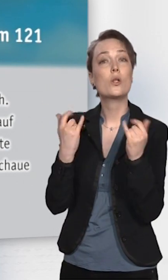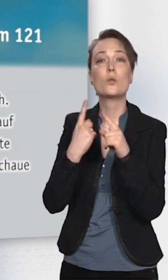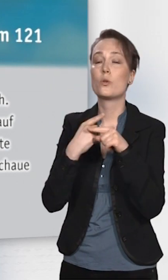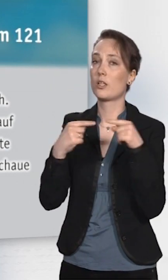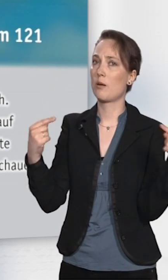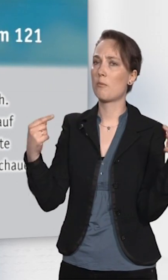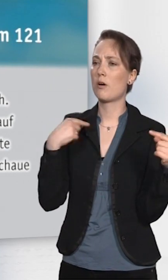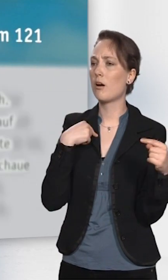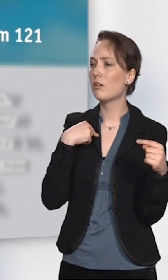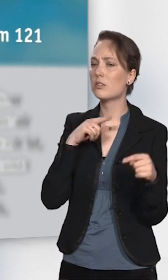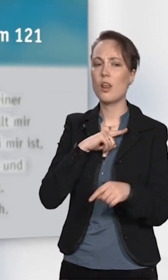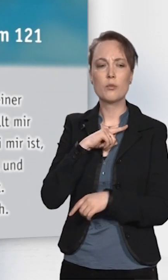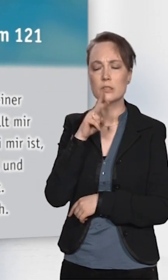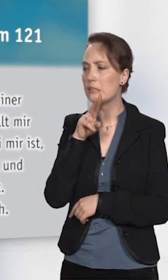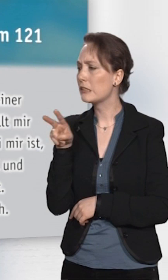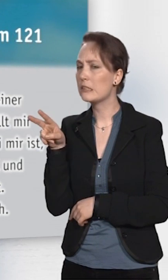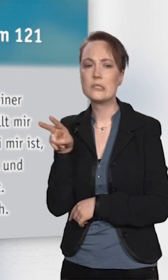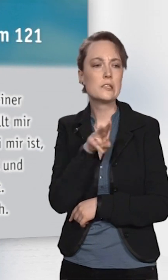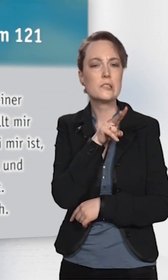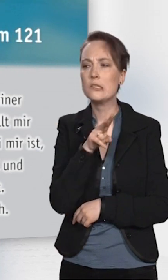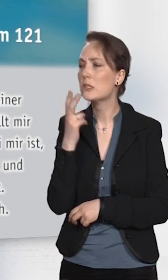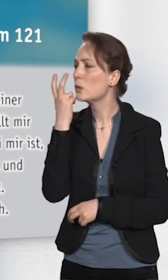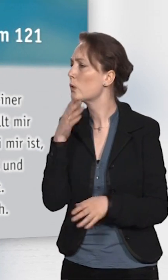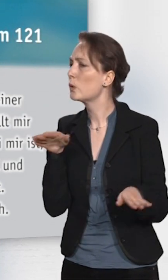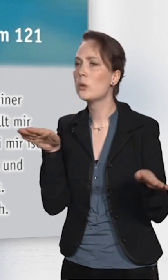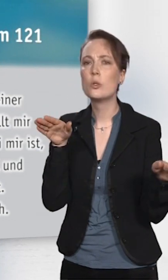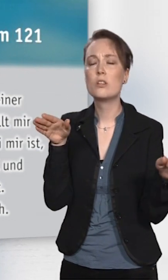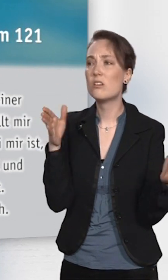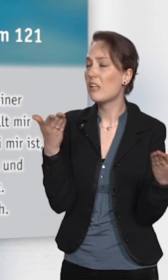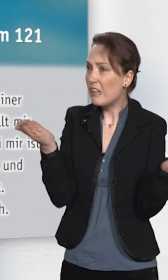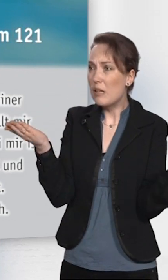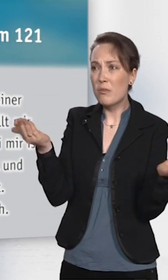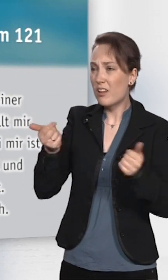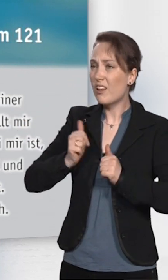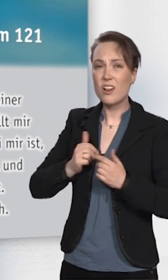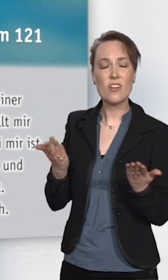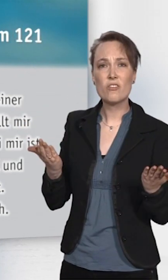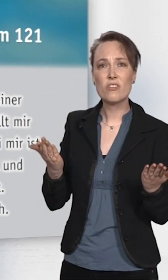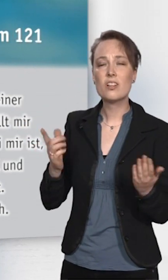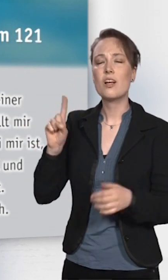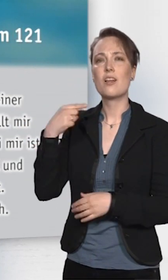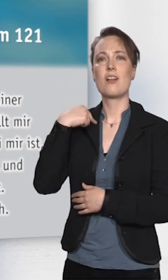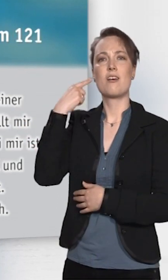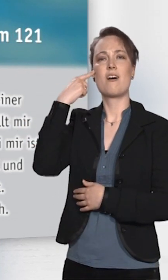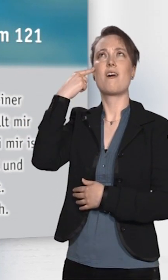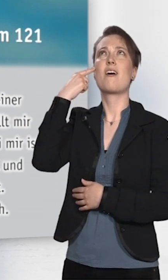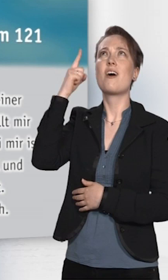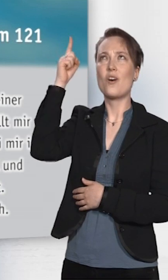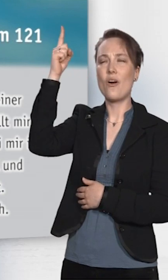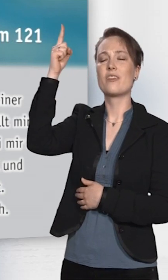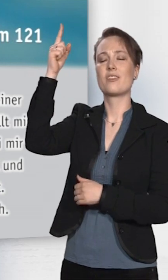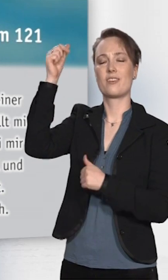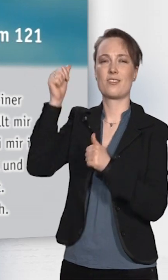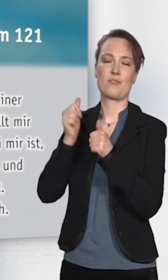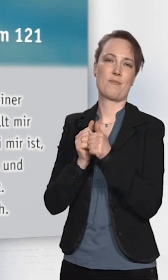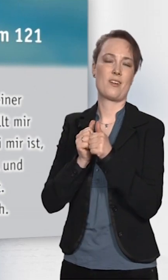hin, ich schaue her und frage, will mir denn keiner helfen? dann fällt mir ein, dass Gott bei mir ist. Gott,